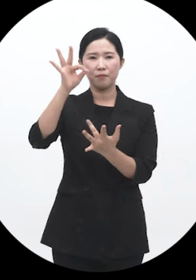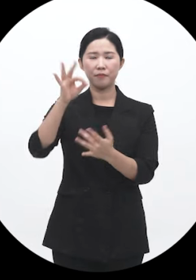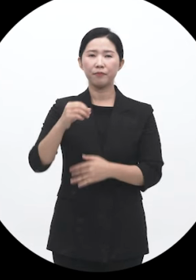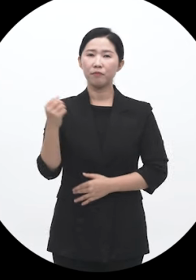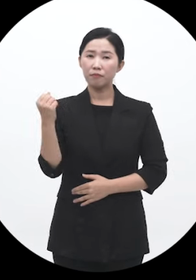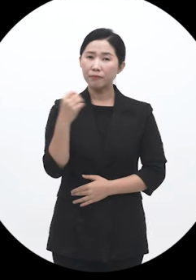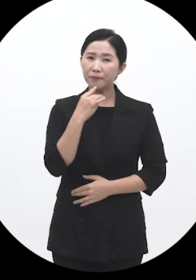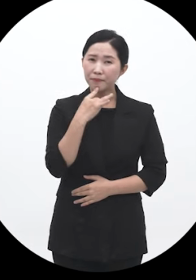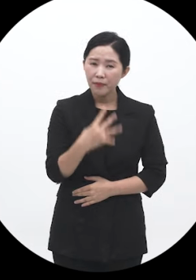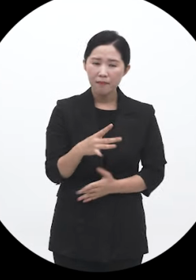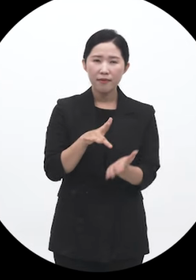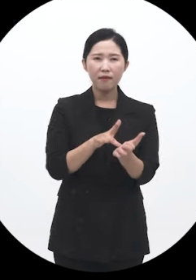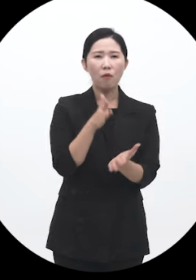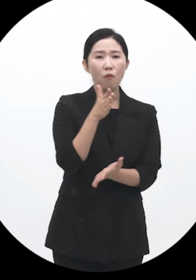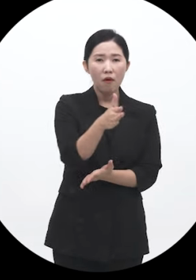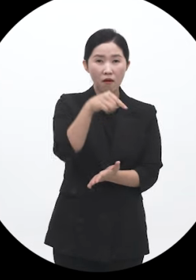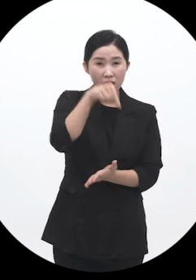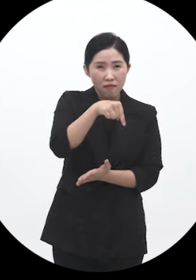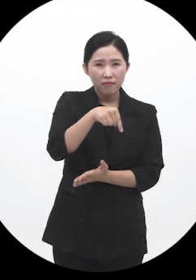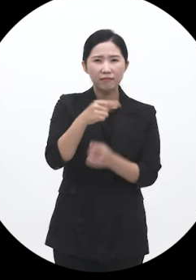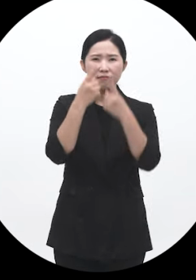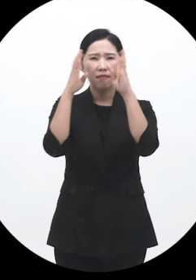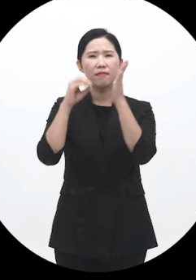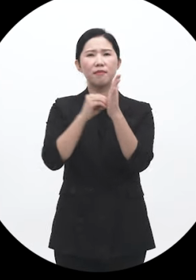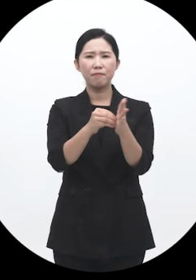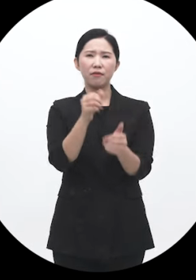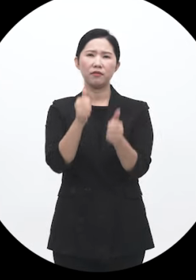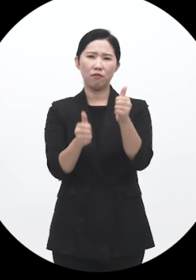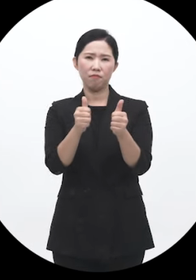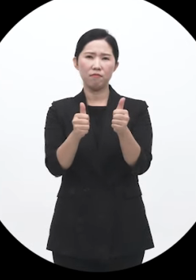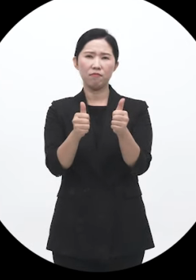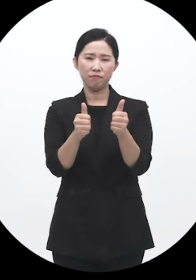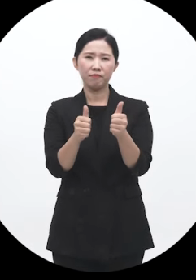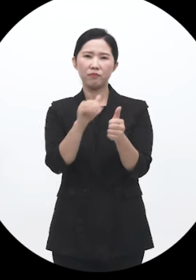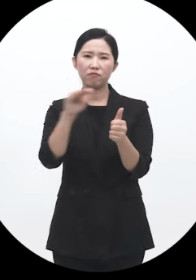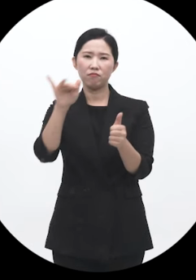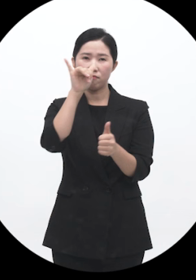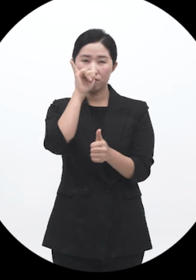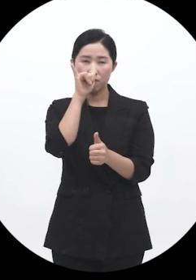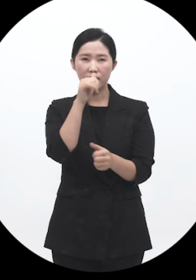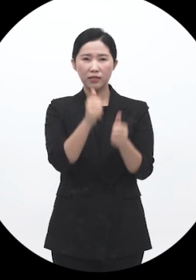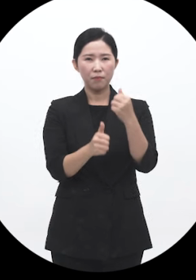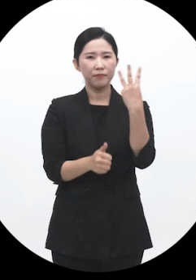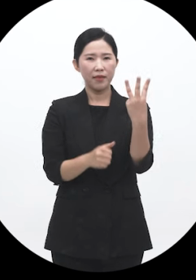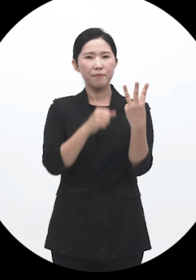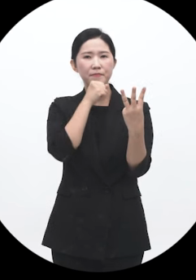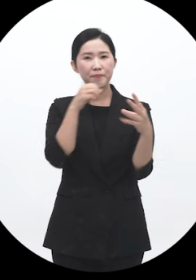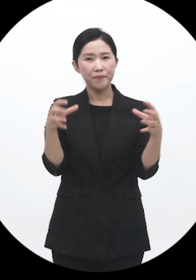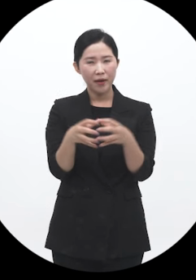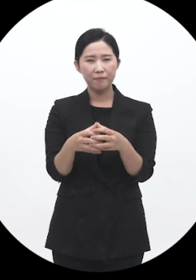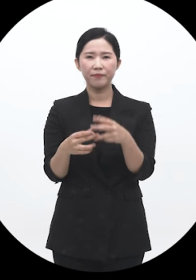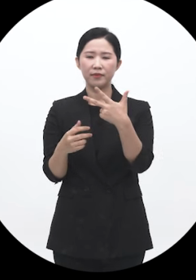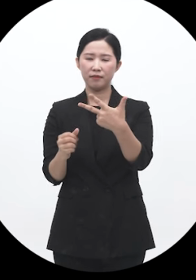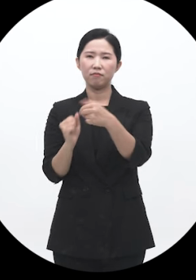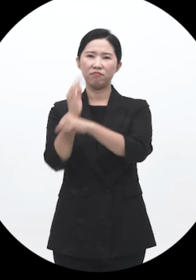기준은 약학과에만 설정되어 있고 세계 영역 등급합 7 이내입니다.